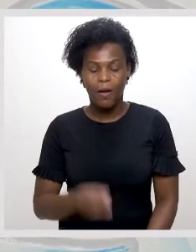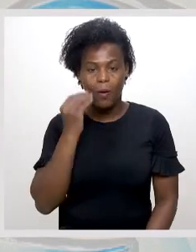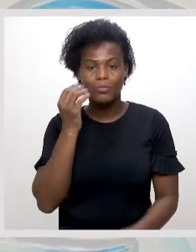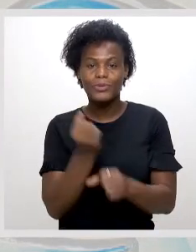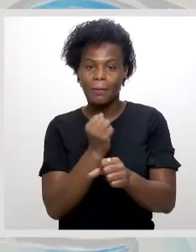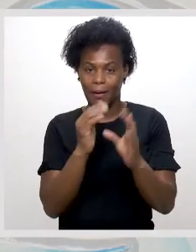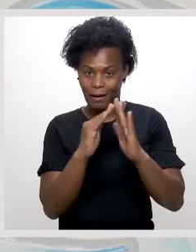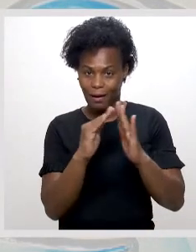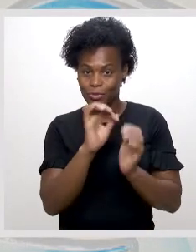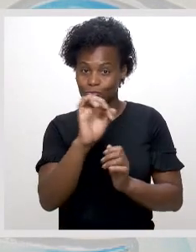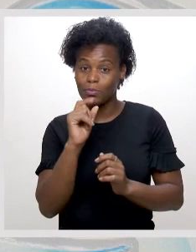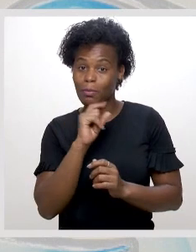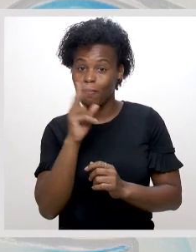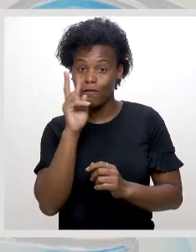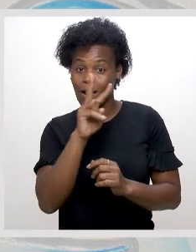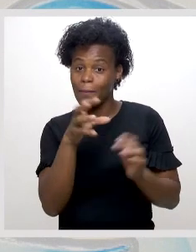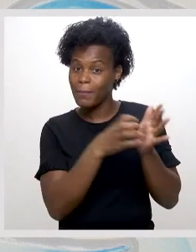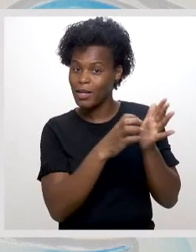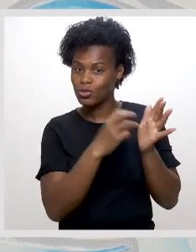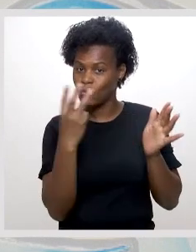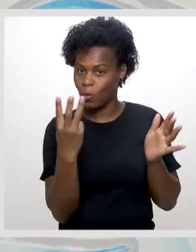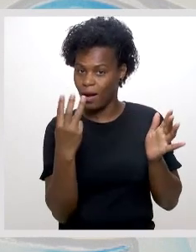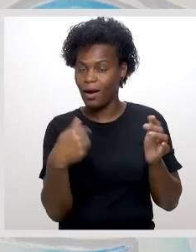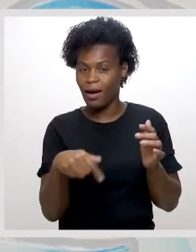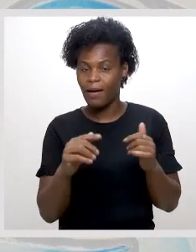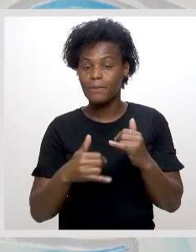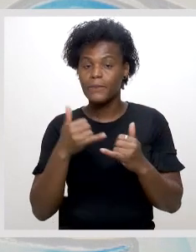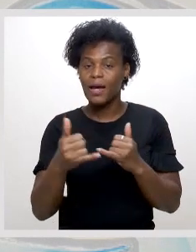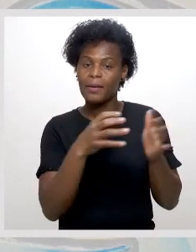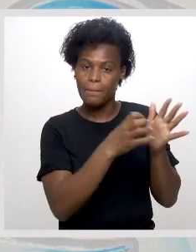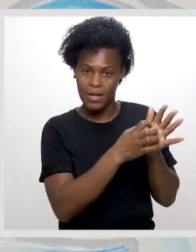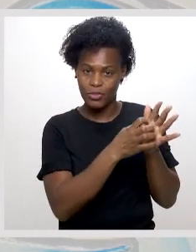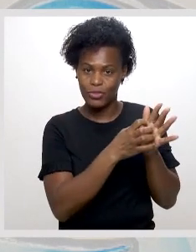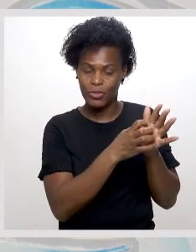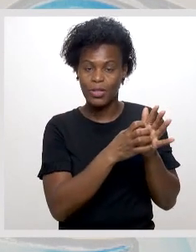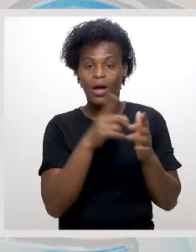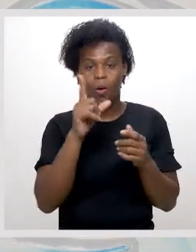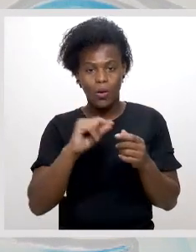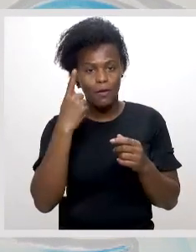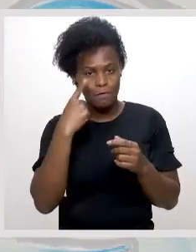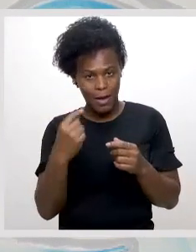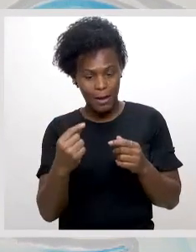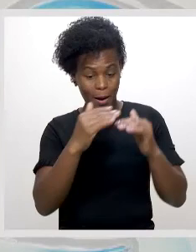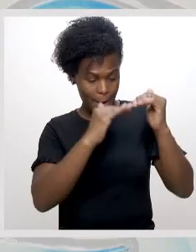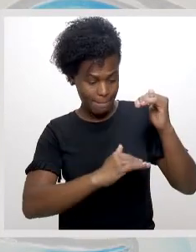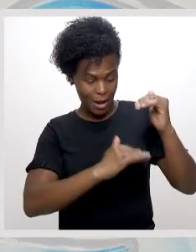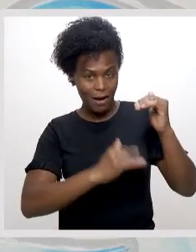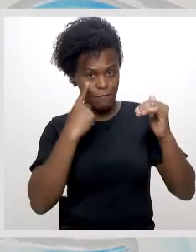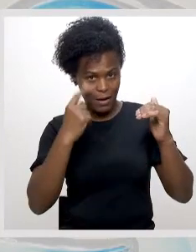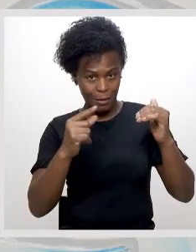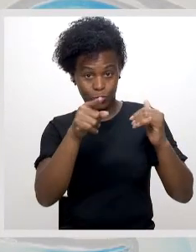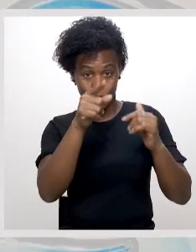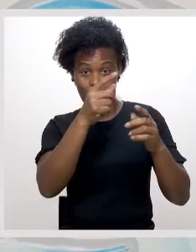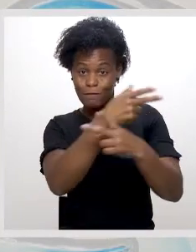Comme devoir, tu peux voir ici qu'on a 3 images et à partir de ces images et des verbes qui sont en bas, tu